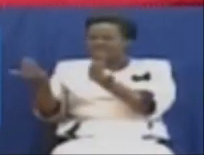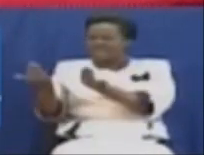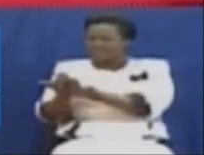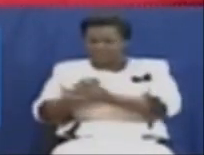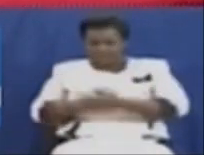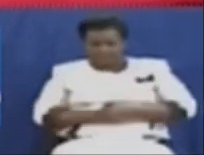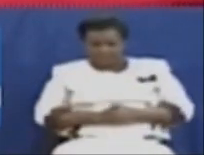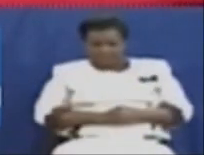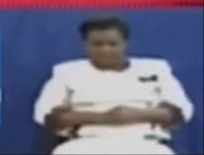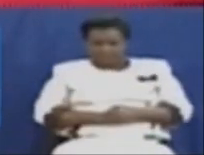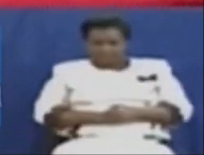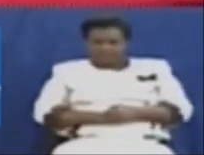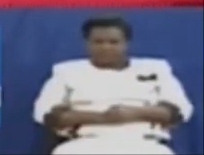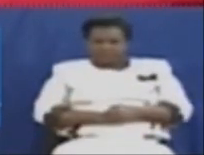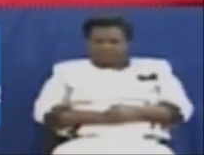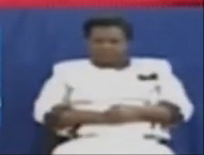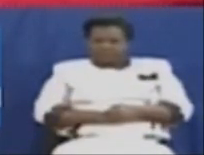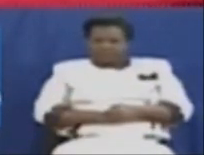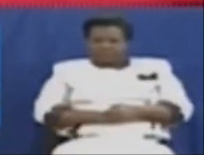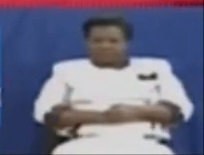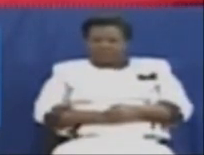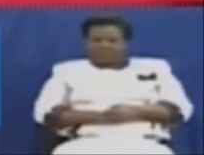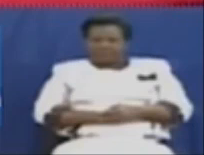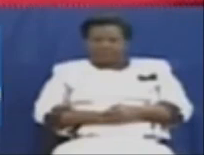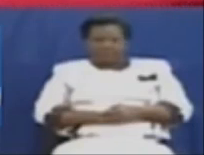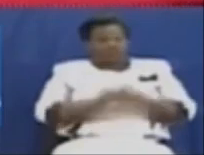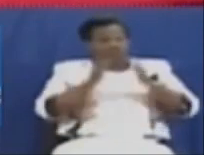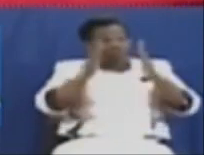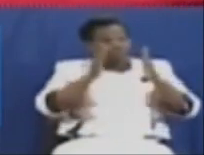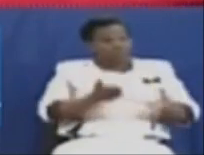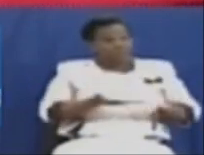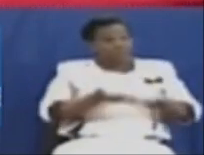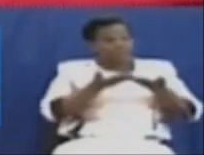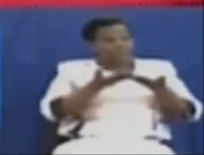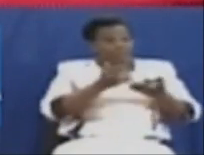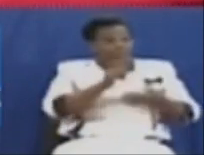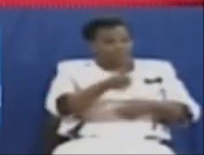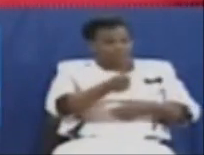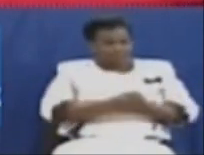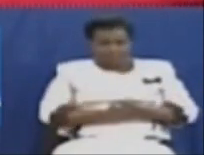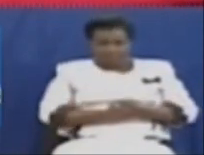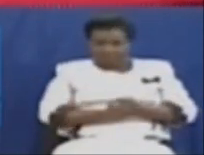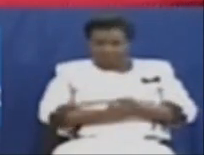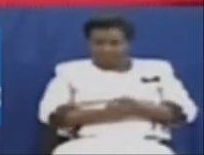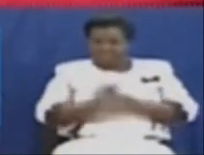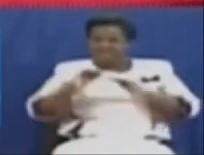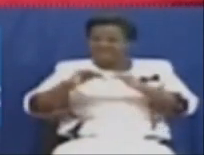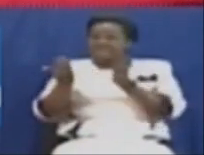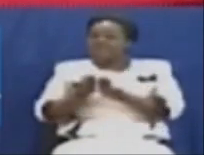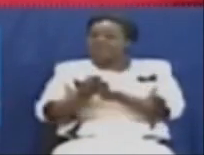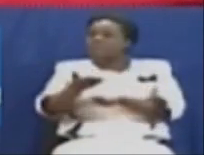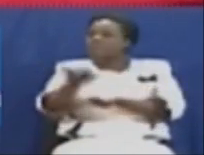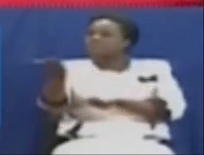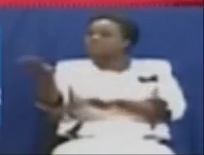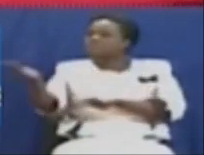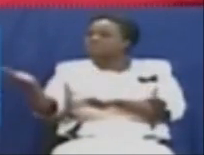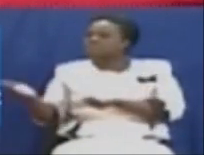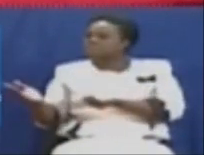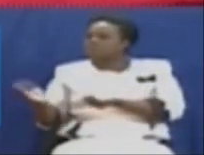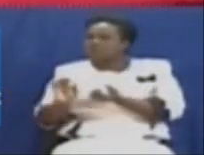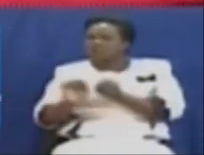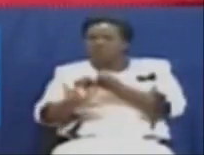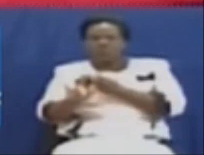Mheshimiwa Naibu Spika, vyama vya siasa, swali la kwanza, havijazuiwa kufanya shughuli za